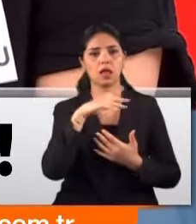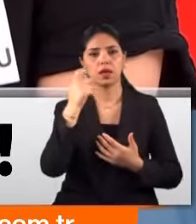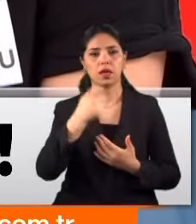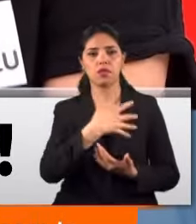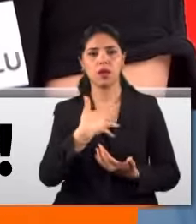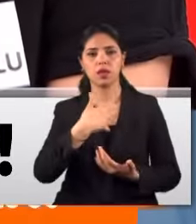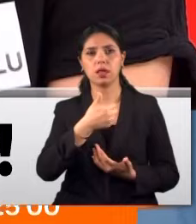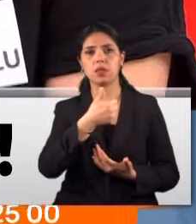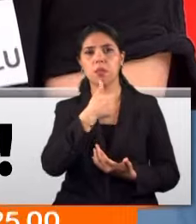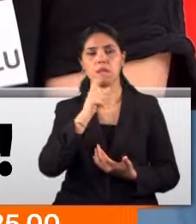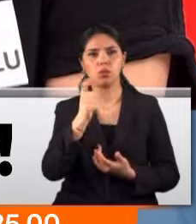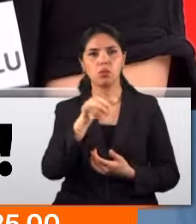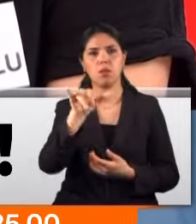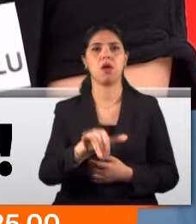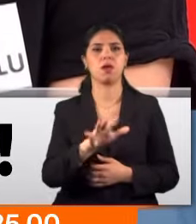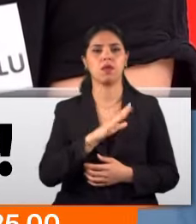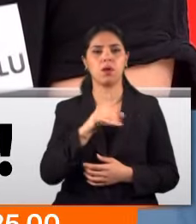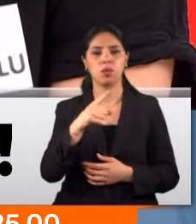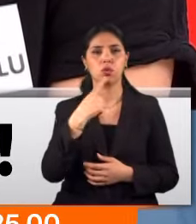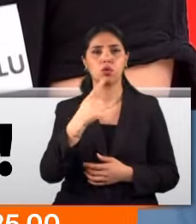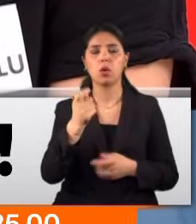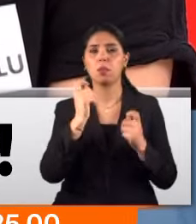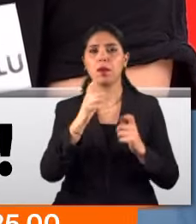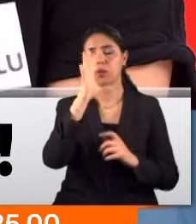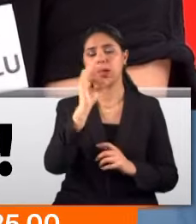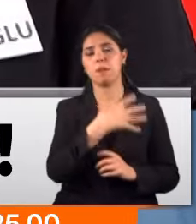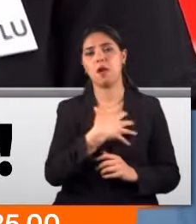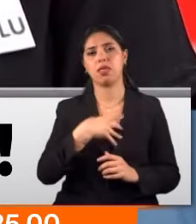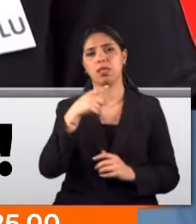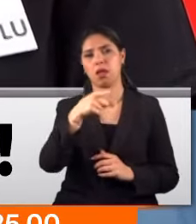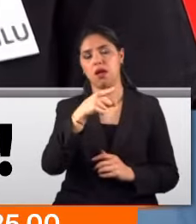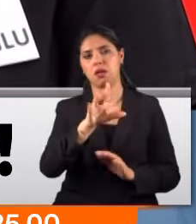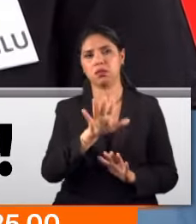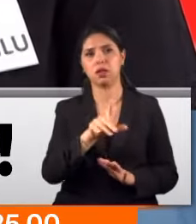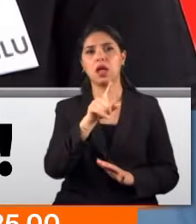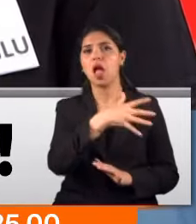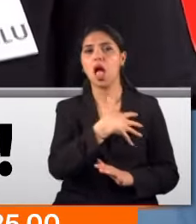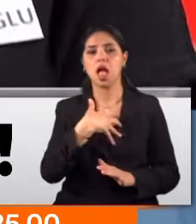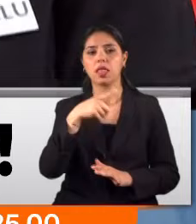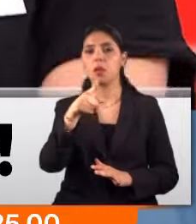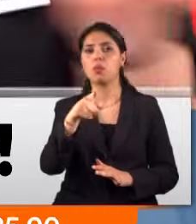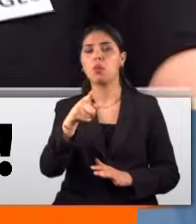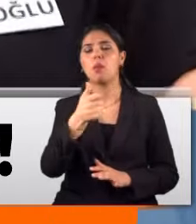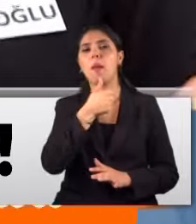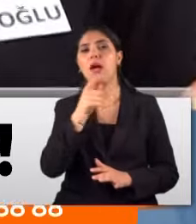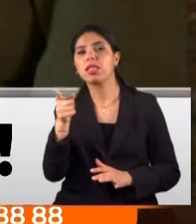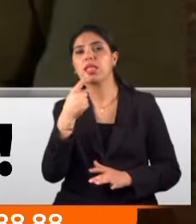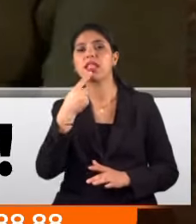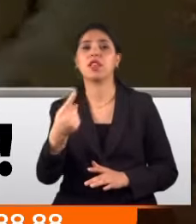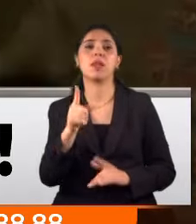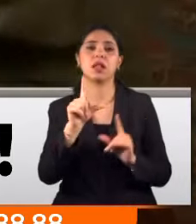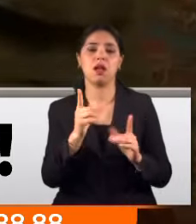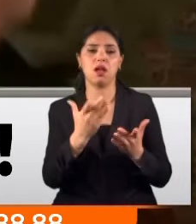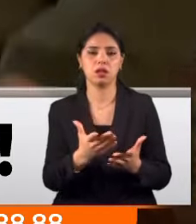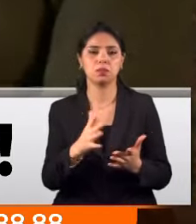babasını öğrenme hakkı vardır. Bunu söylemek zorunda olan da annedir. Evet. Annesinin babaları da bu diyecek. Evet bu kadar ya. Her